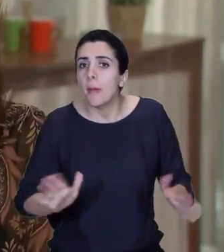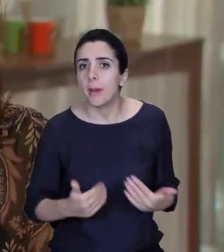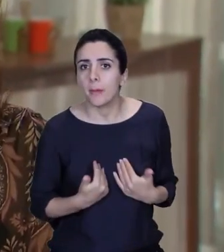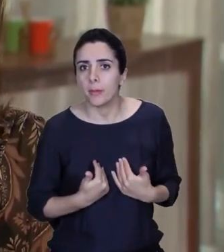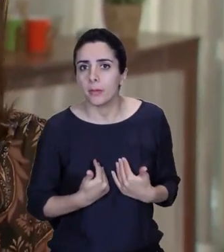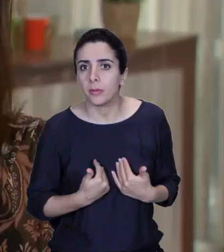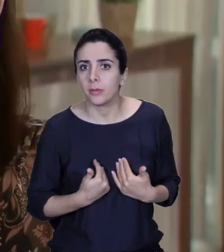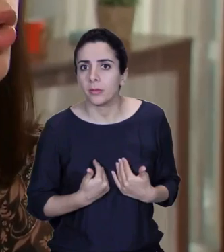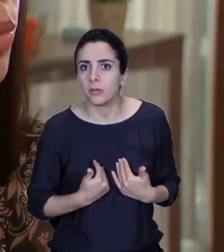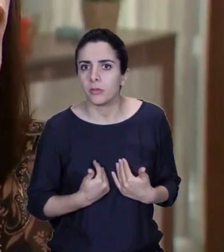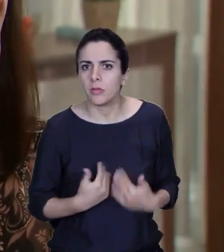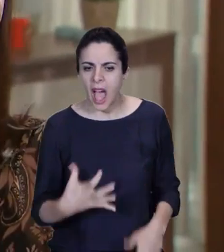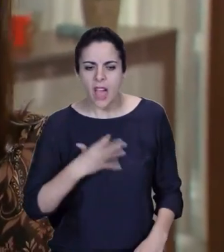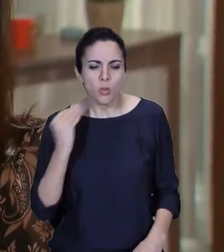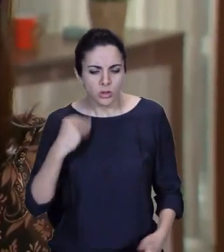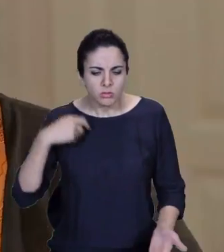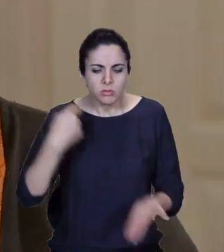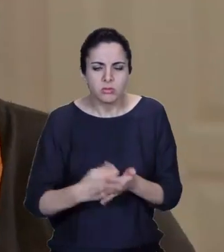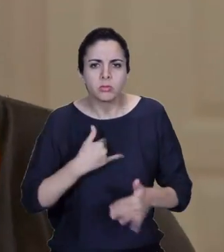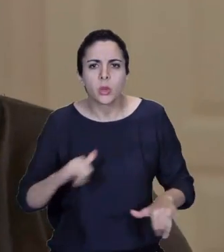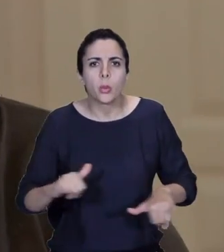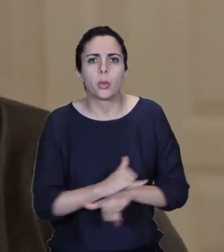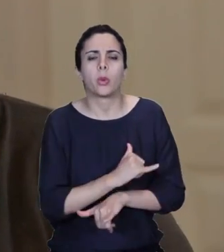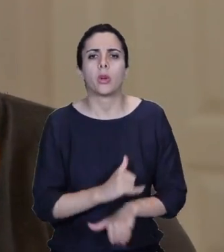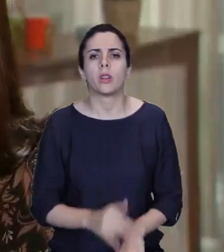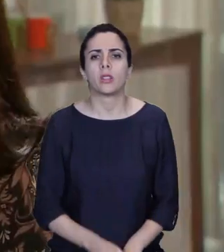evlenmem. Kendi borcumu da kendim öderim.